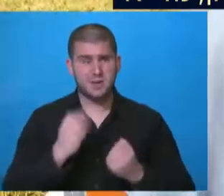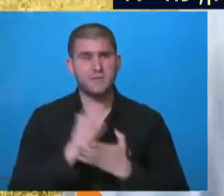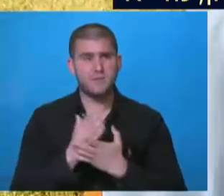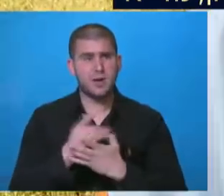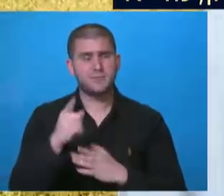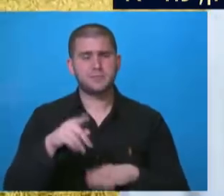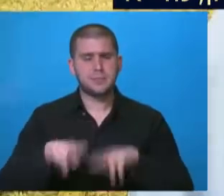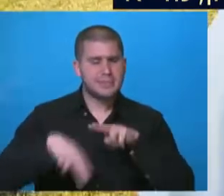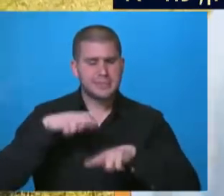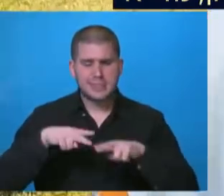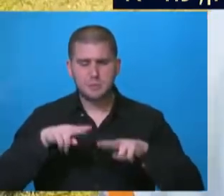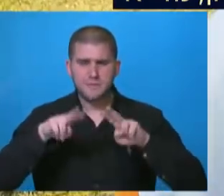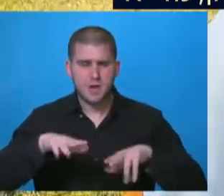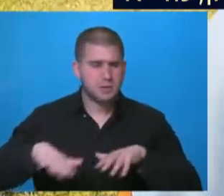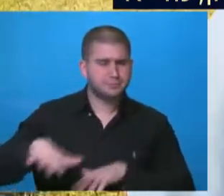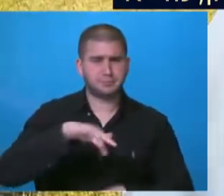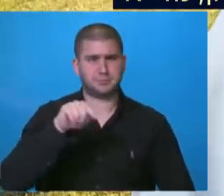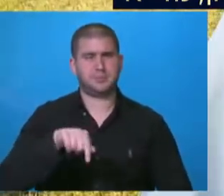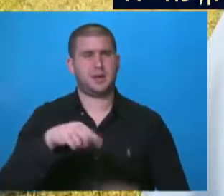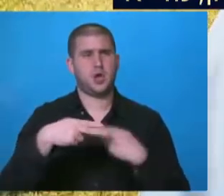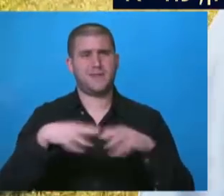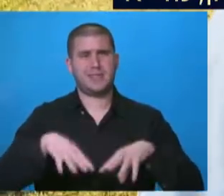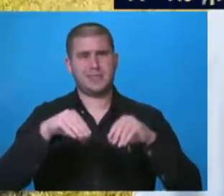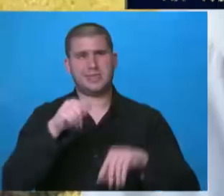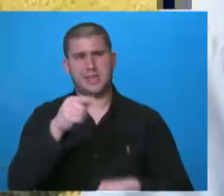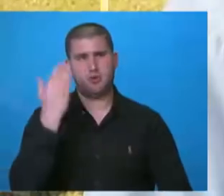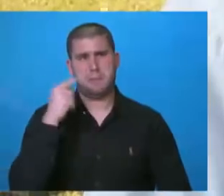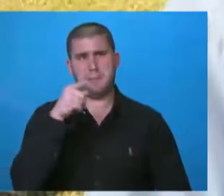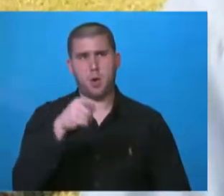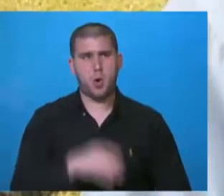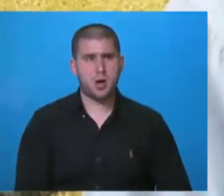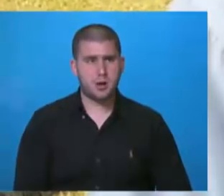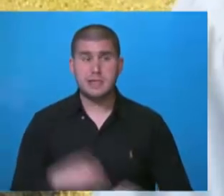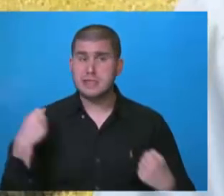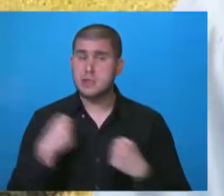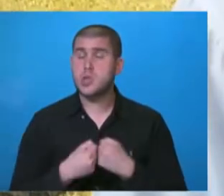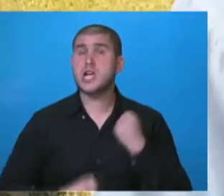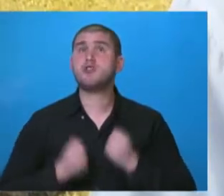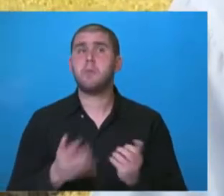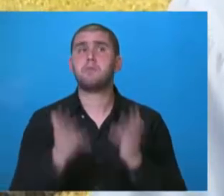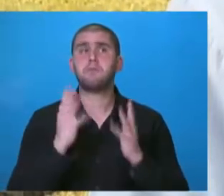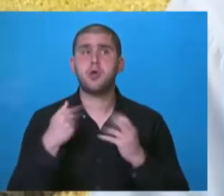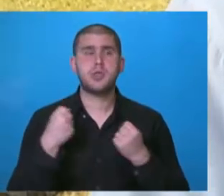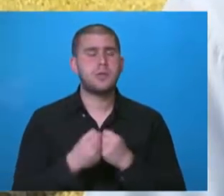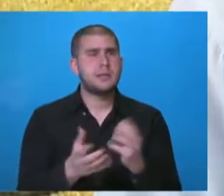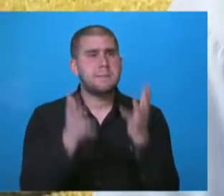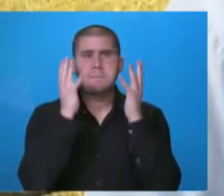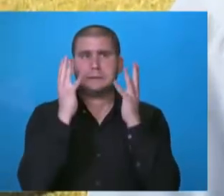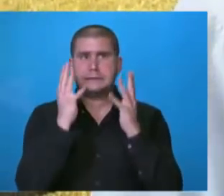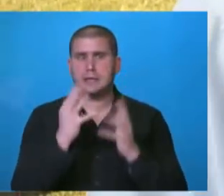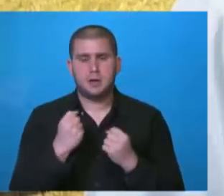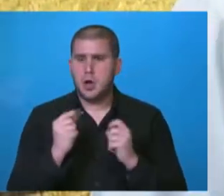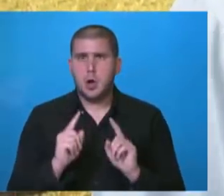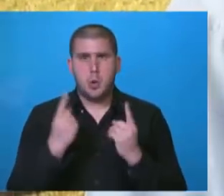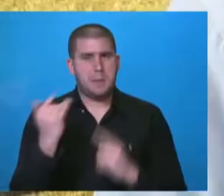זירת טיפול מתקדמת ברחבת הדשא שמאחוריי. תאונה מאוד קשה, תאונה מזעזעת, תאונה שלא קורית